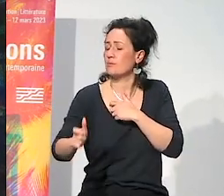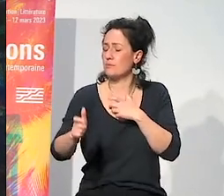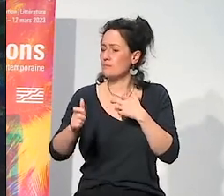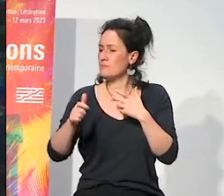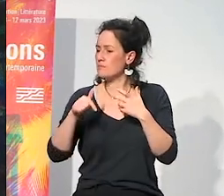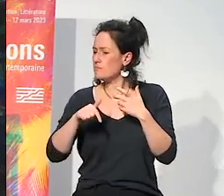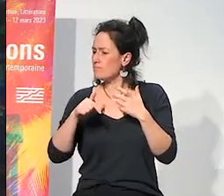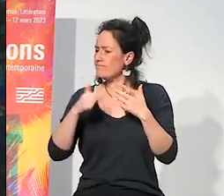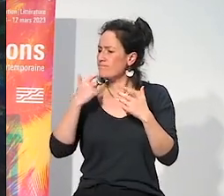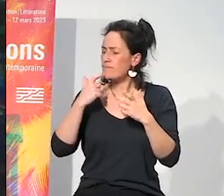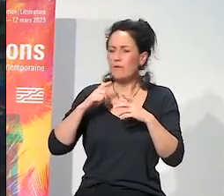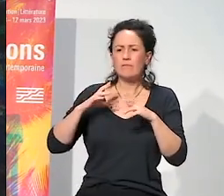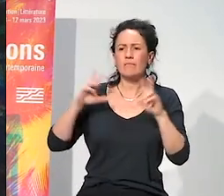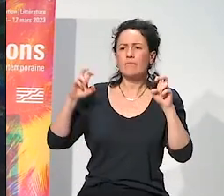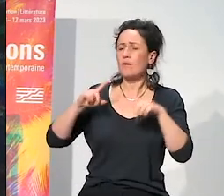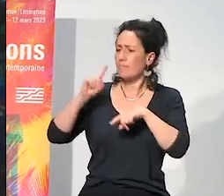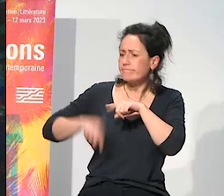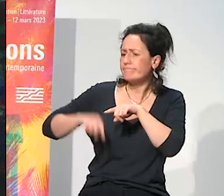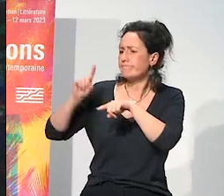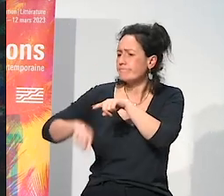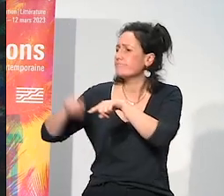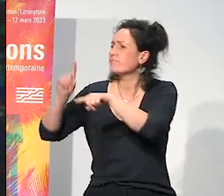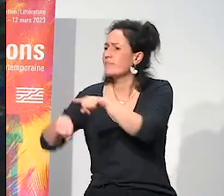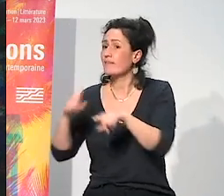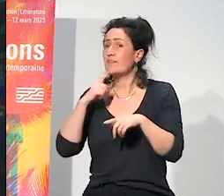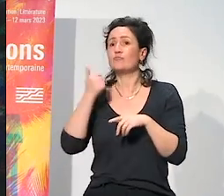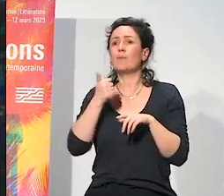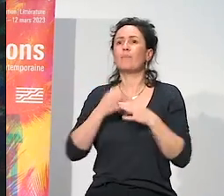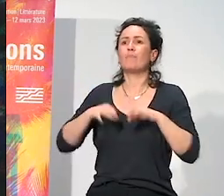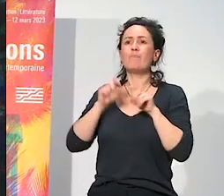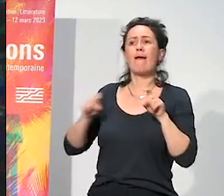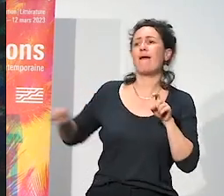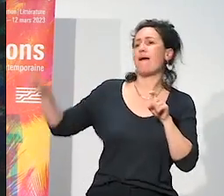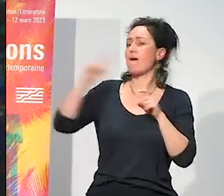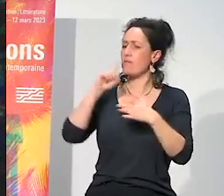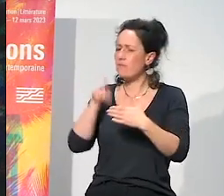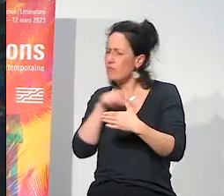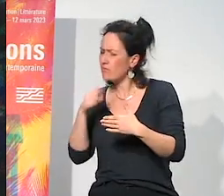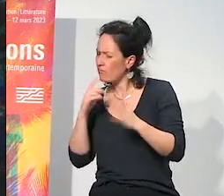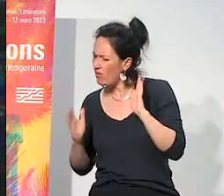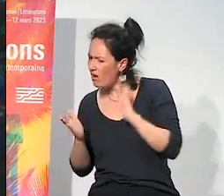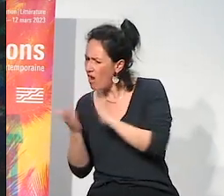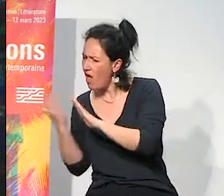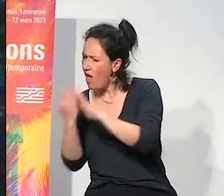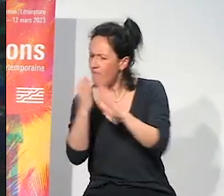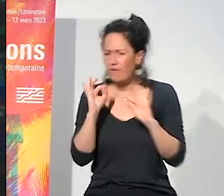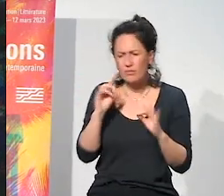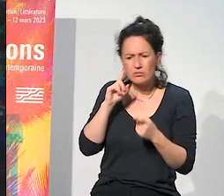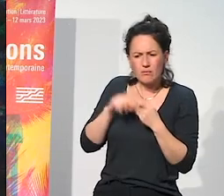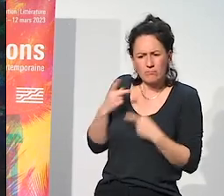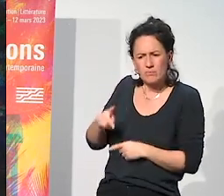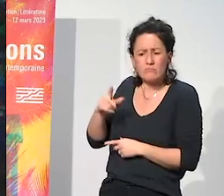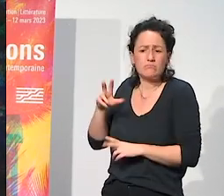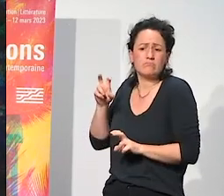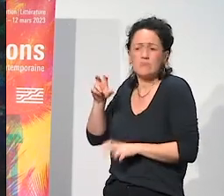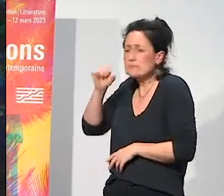les différentes censures par les éditeurs de chaque pays. Il y en a un qui veut qu'on enlève les parties sur sa sexualité.